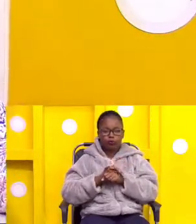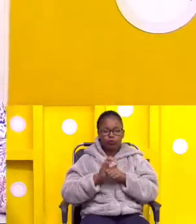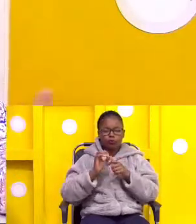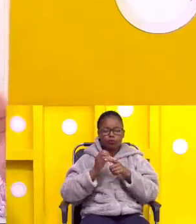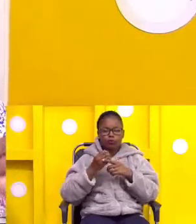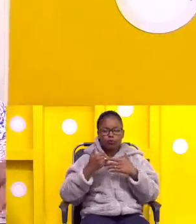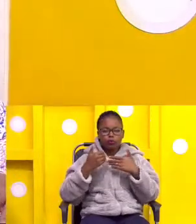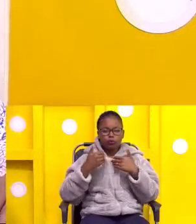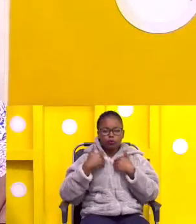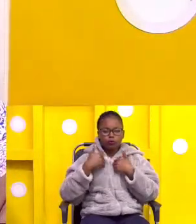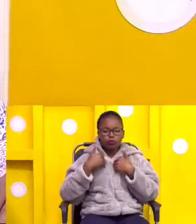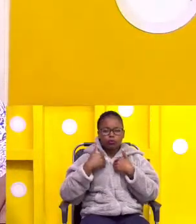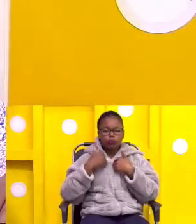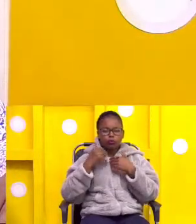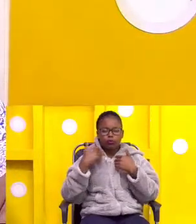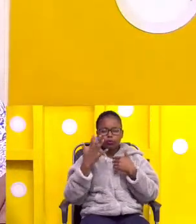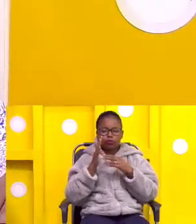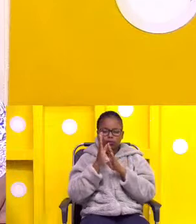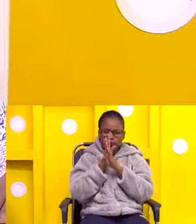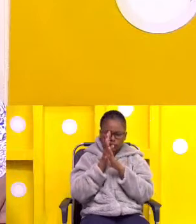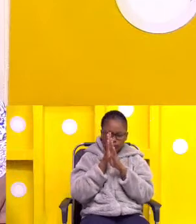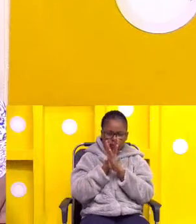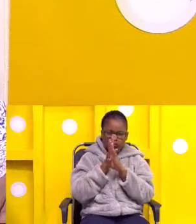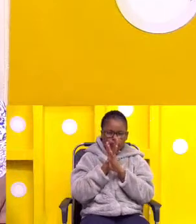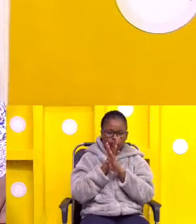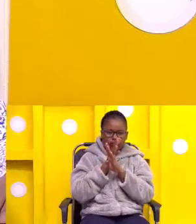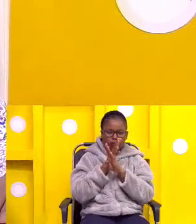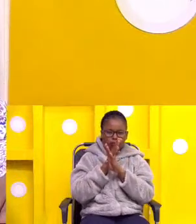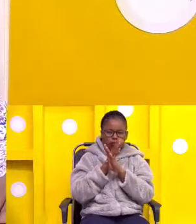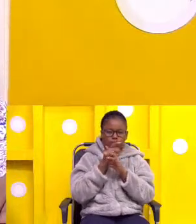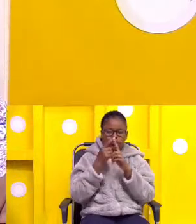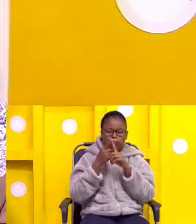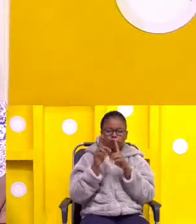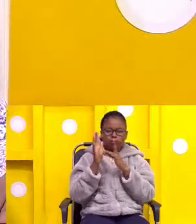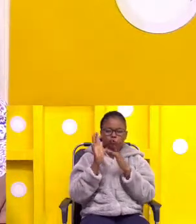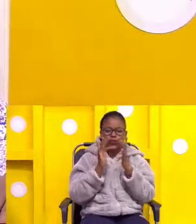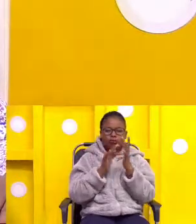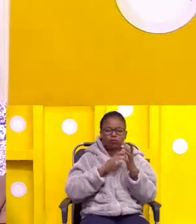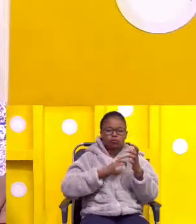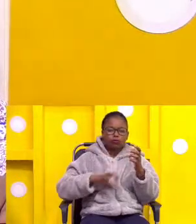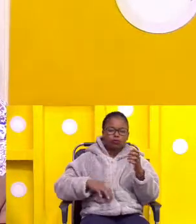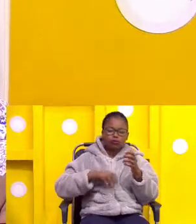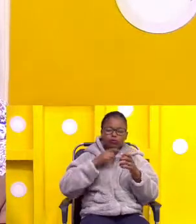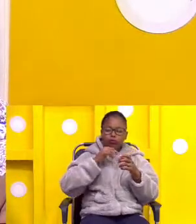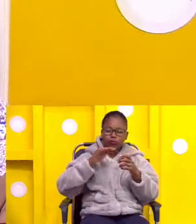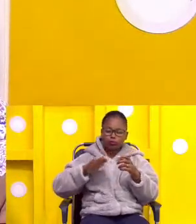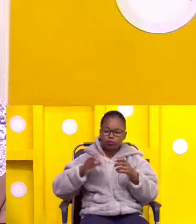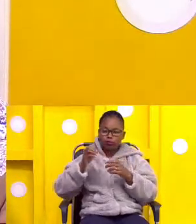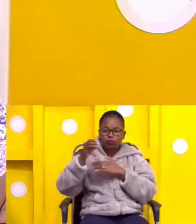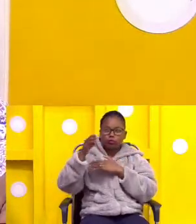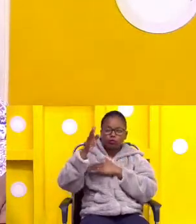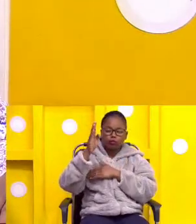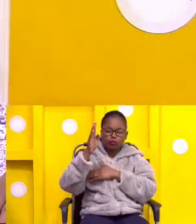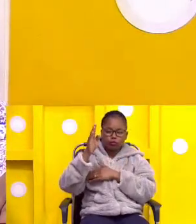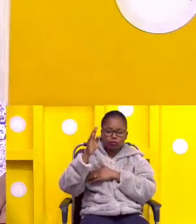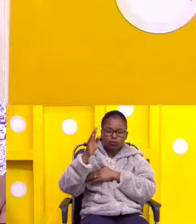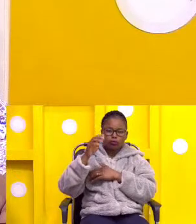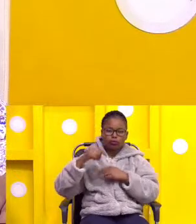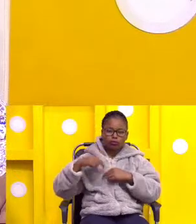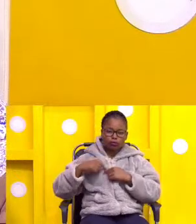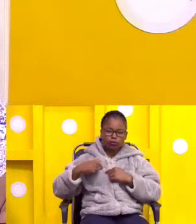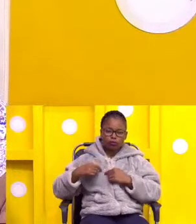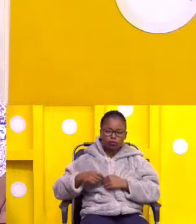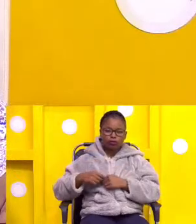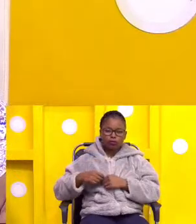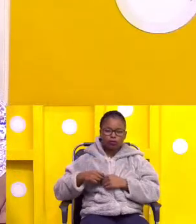ao ni makoragwo na maundu mahithanitie no Jesu Kristo muro wa Ngai uria wi iguru muno ngoro yake ni